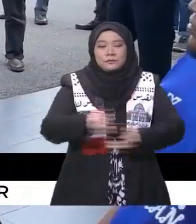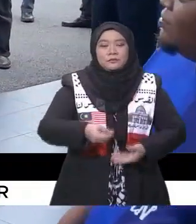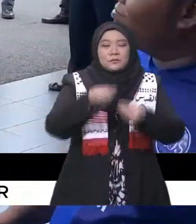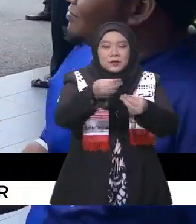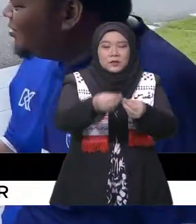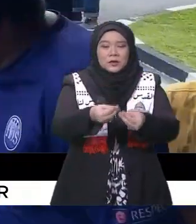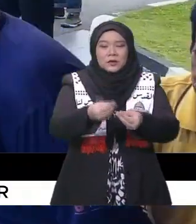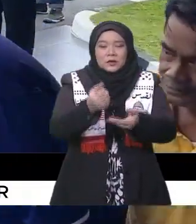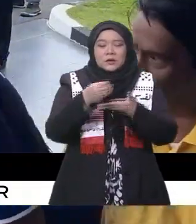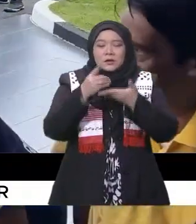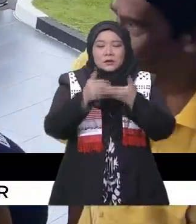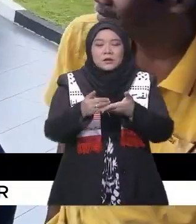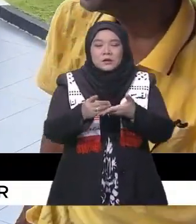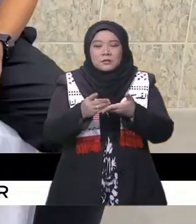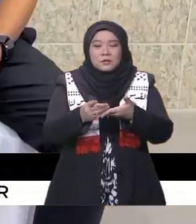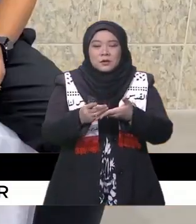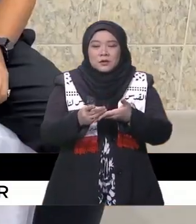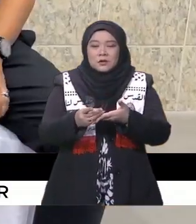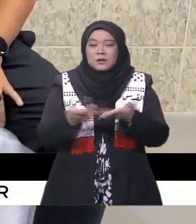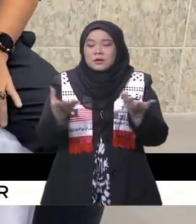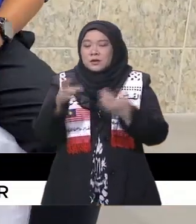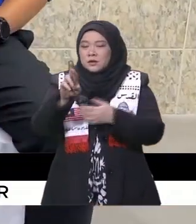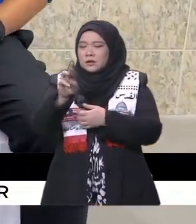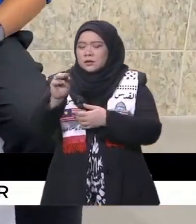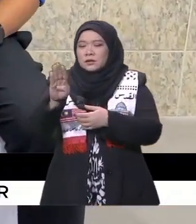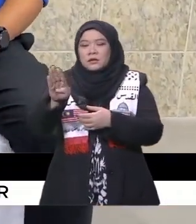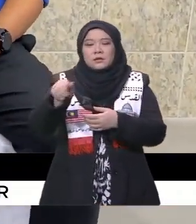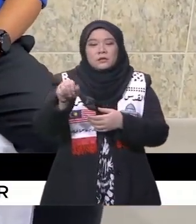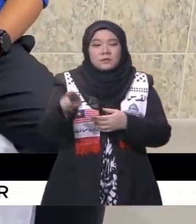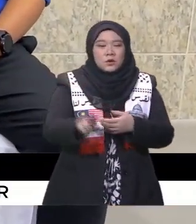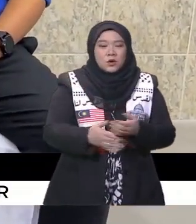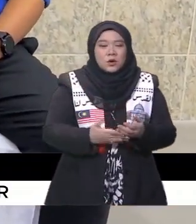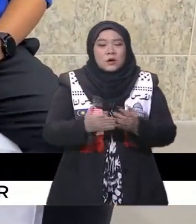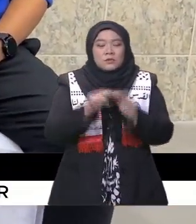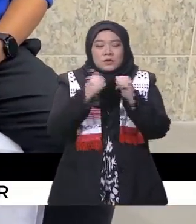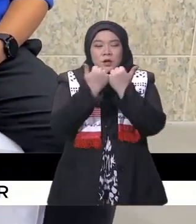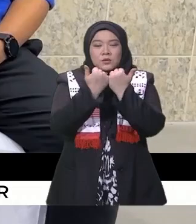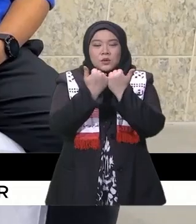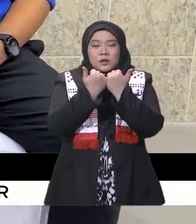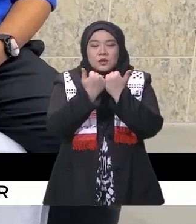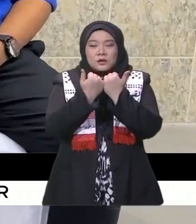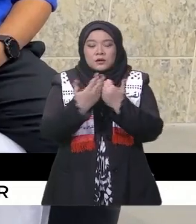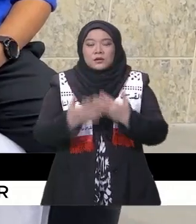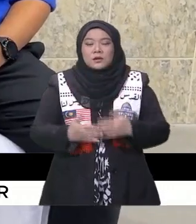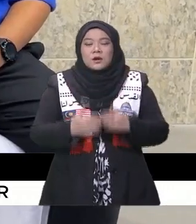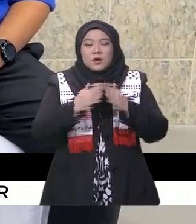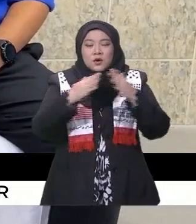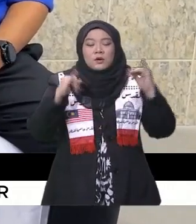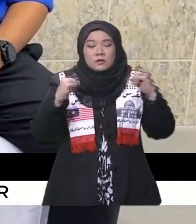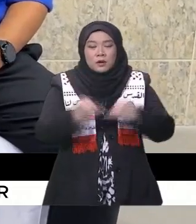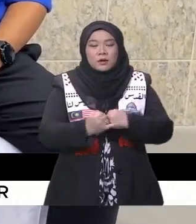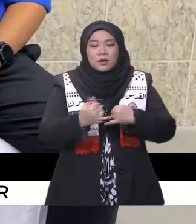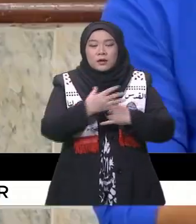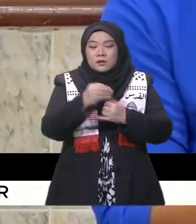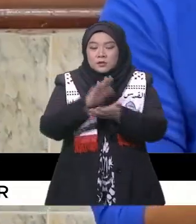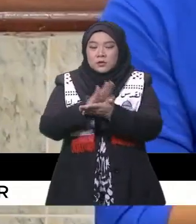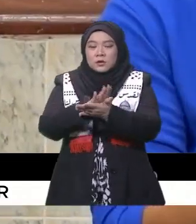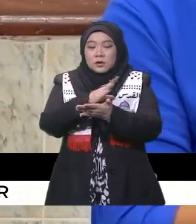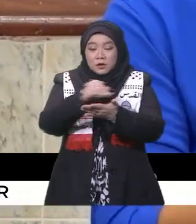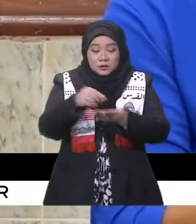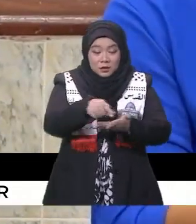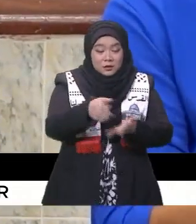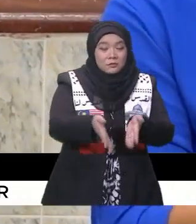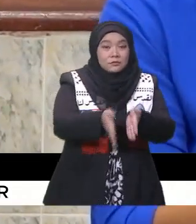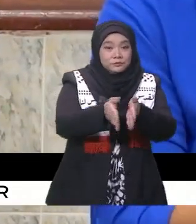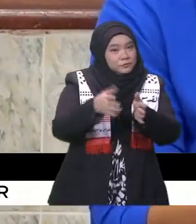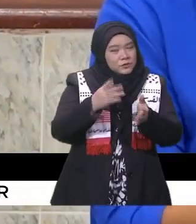200 penerima di Parlimen Rembau termasuk kepada Persatuan, Rumah Ibadah, Sekolah dan Mahasiswa. Jelas beliau Kementerian Luar sentiasa bersedia untuk